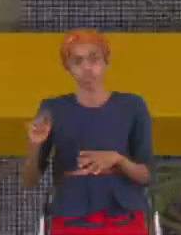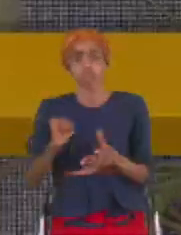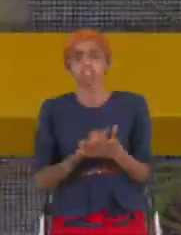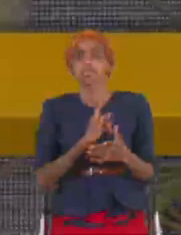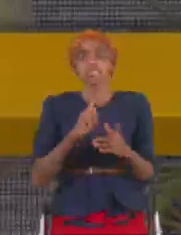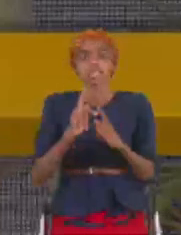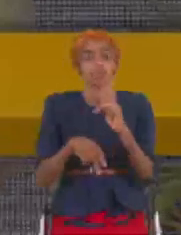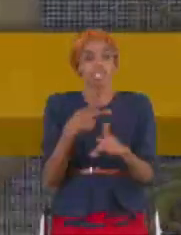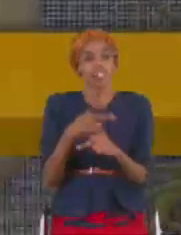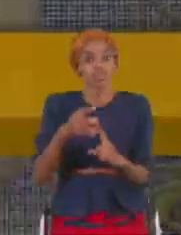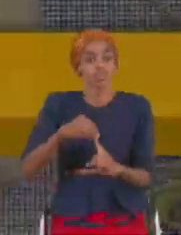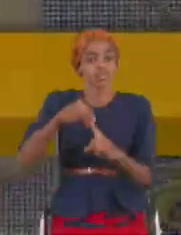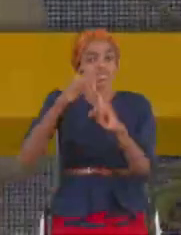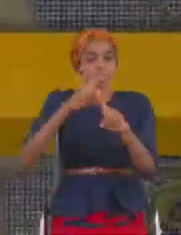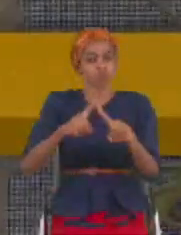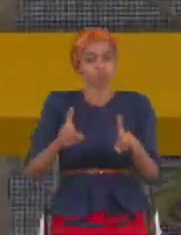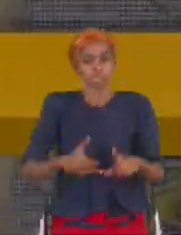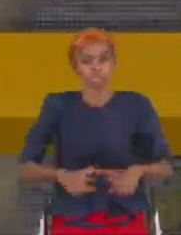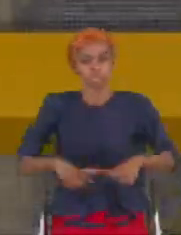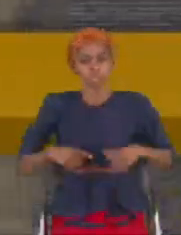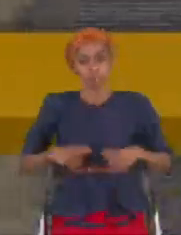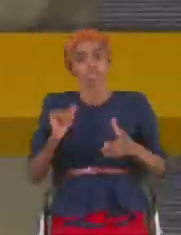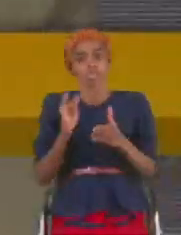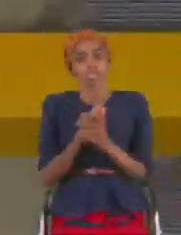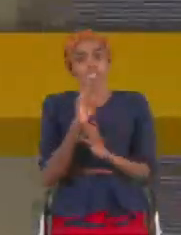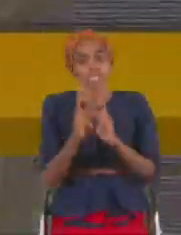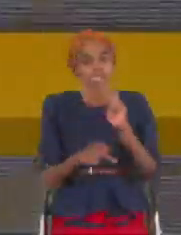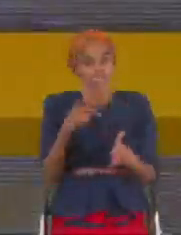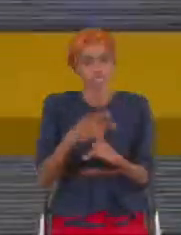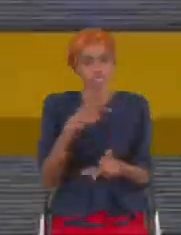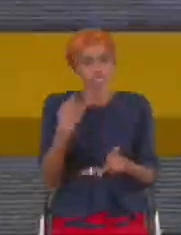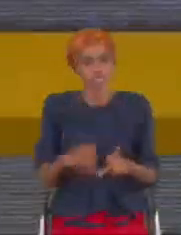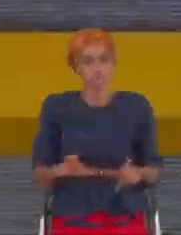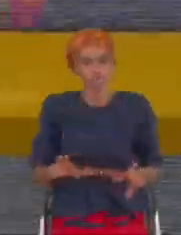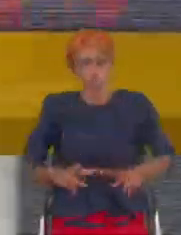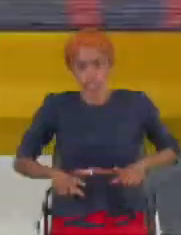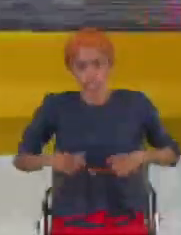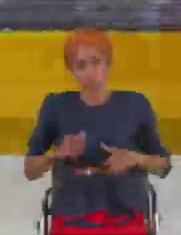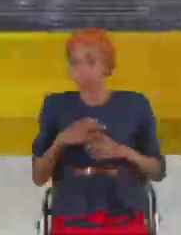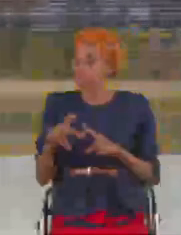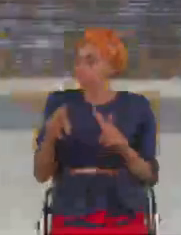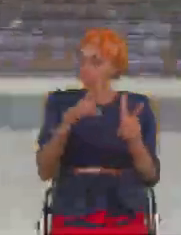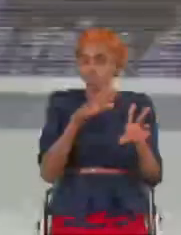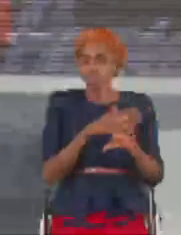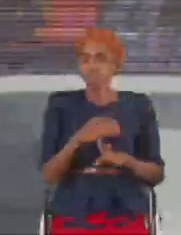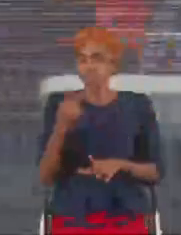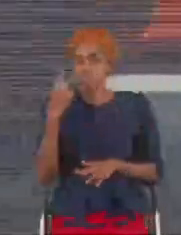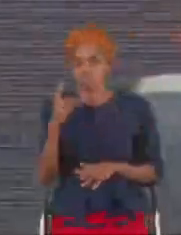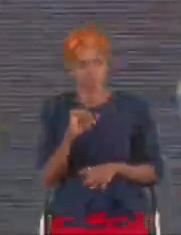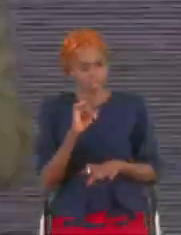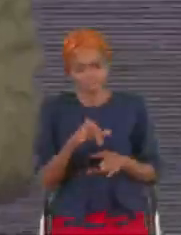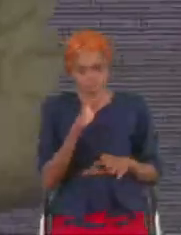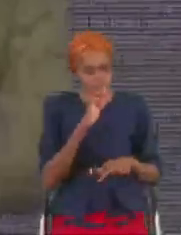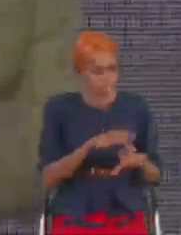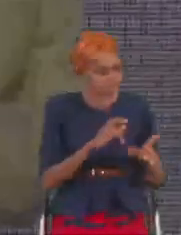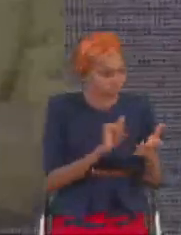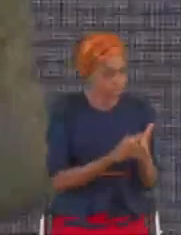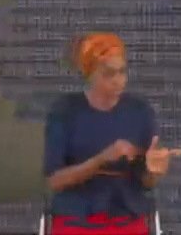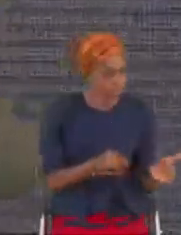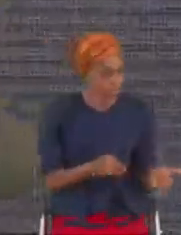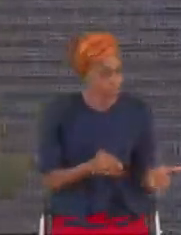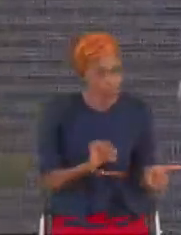devis distinguer ce type de considérer la vie est dédé je ne peux pas toucher ceux ci